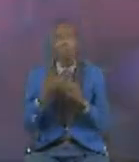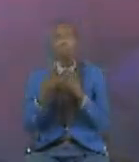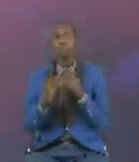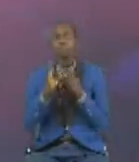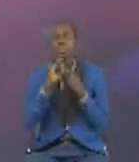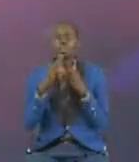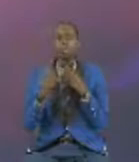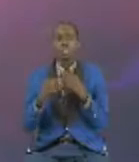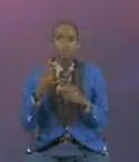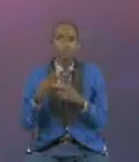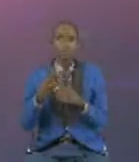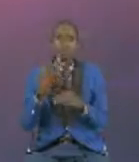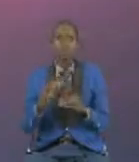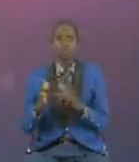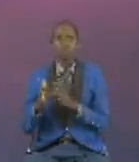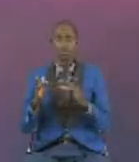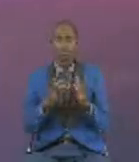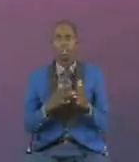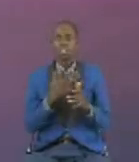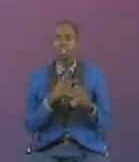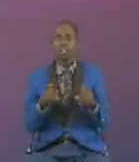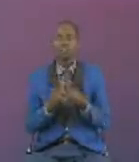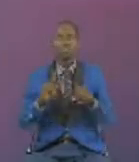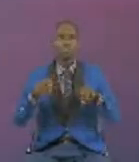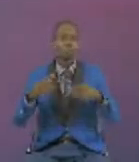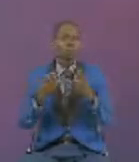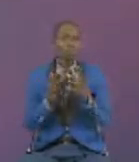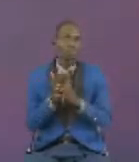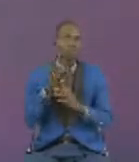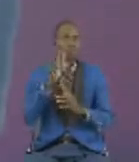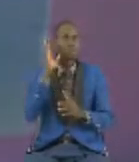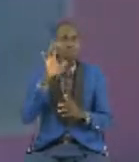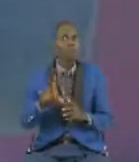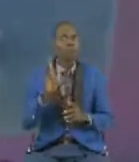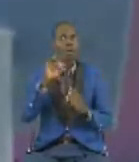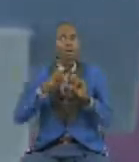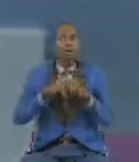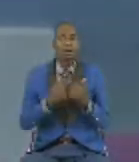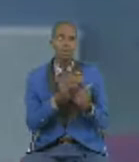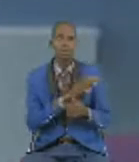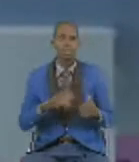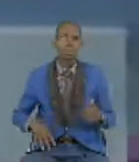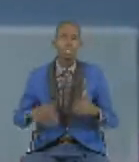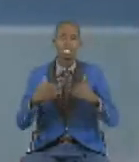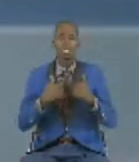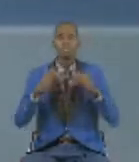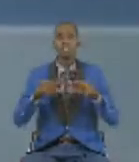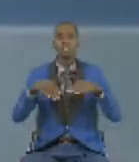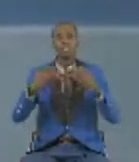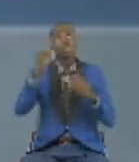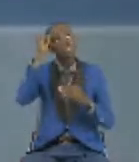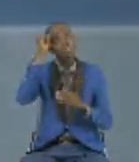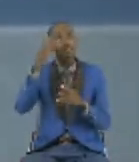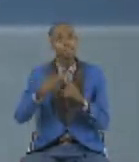le nom de Jésus. Et comme vous parcourez ce livre, vous verrez comment Christ a donné son nom